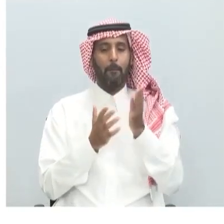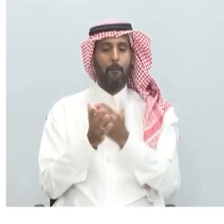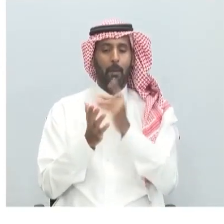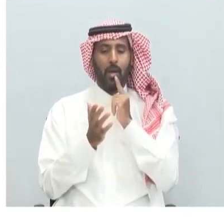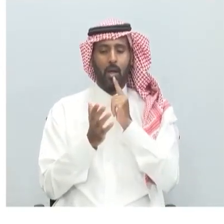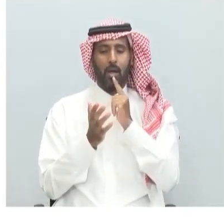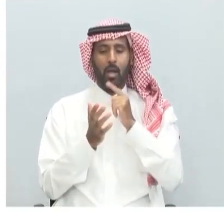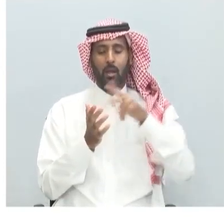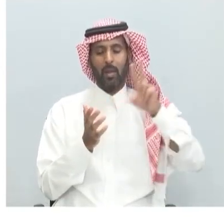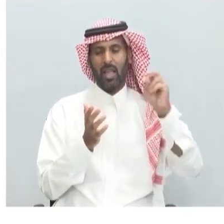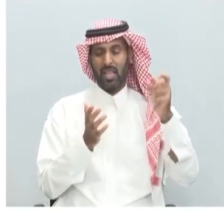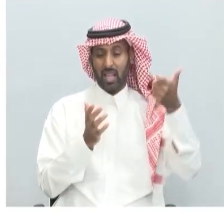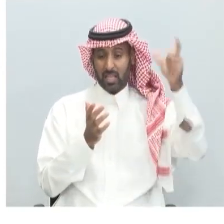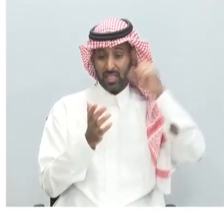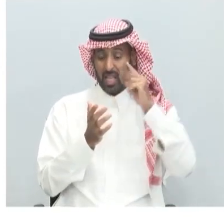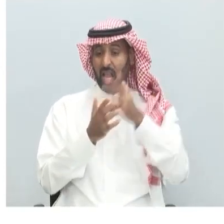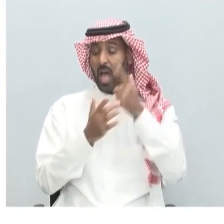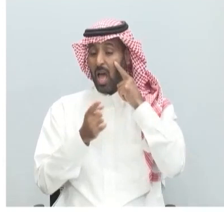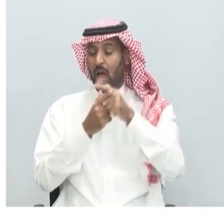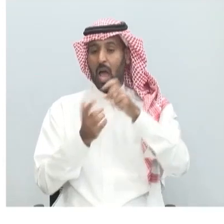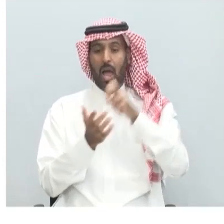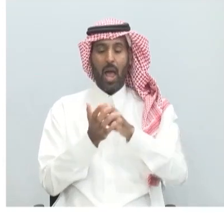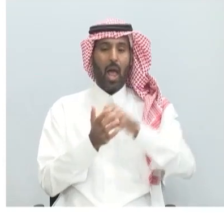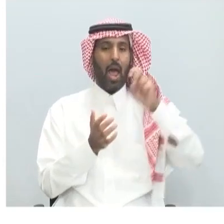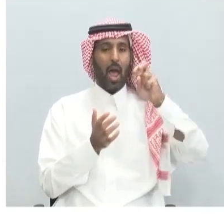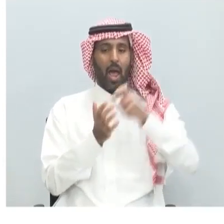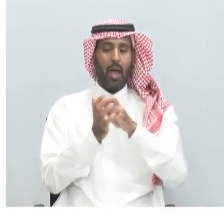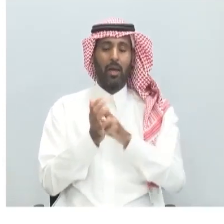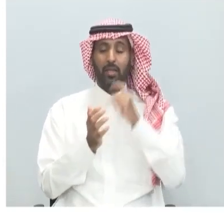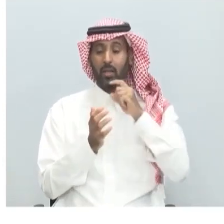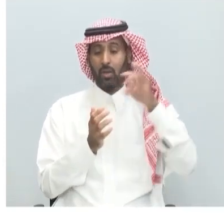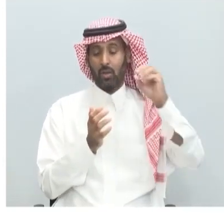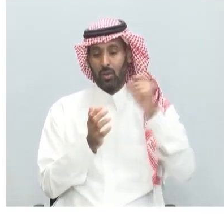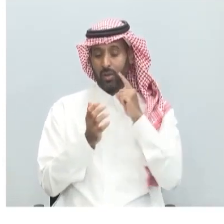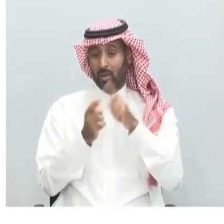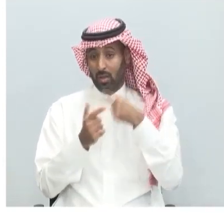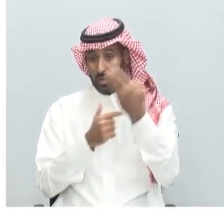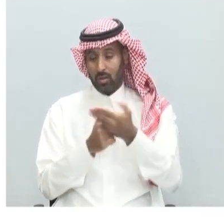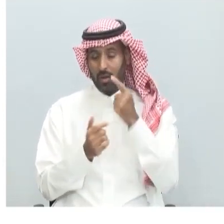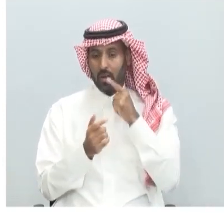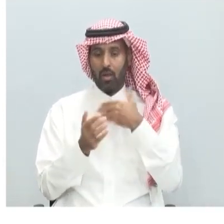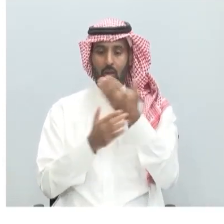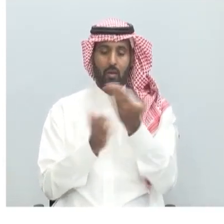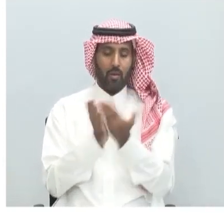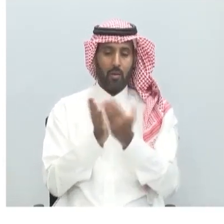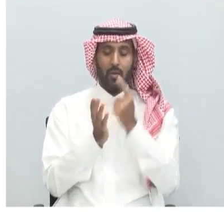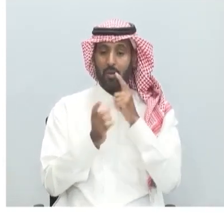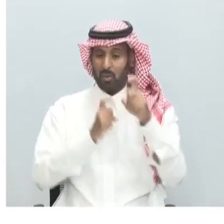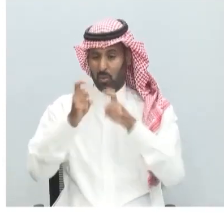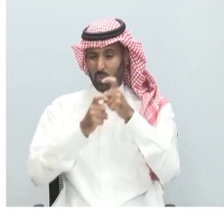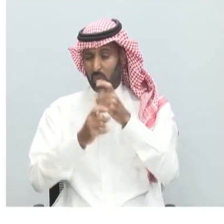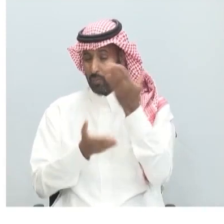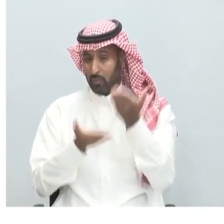مبنى مبدا باولي قاعده هوند هذه ستكون باذن الله اليوم يتبقى لدينا في الحصه القادمه الالكترونات